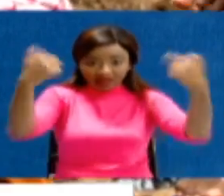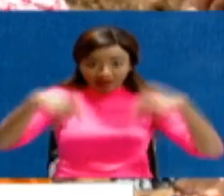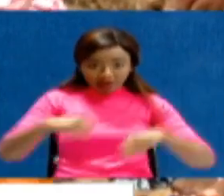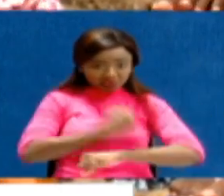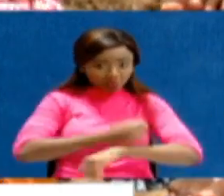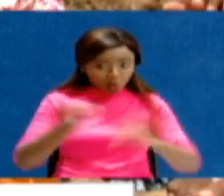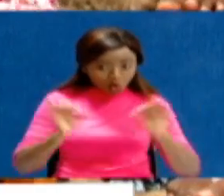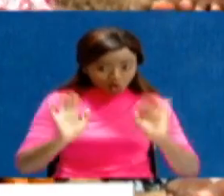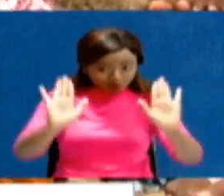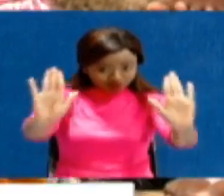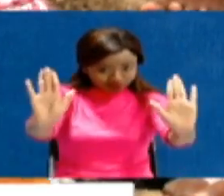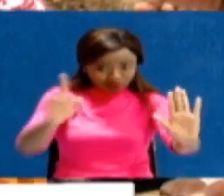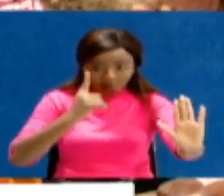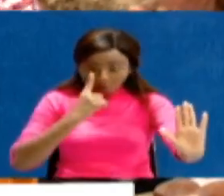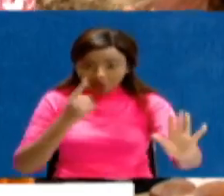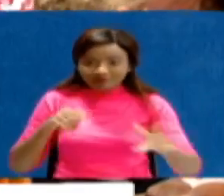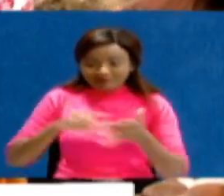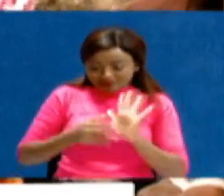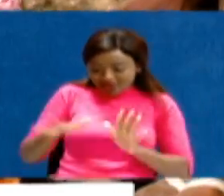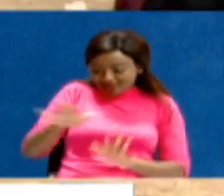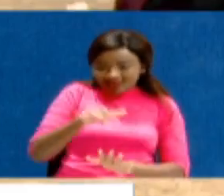pamekuwa uwanja na pia darasa lao.